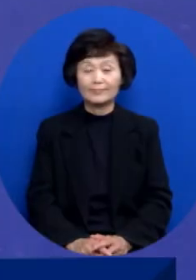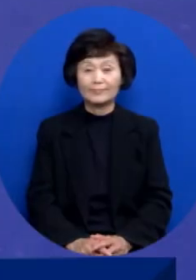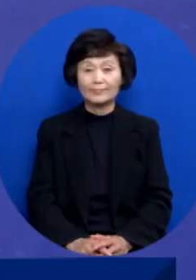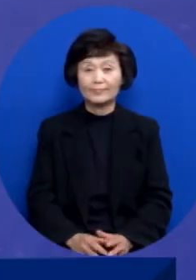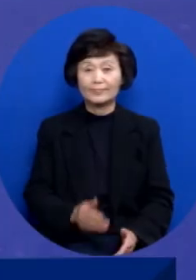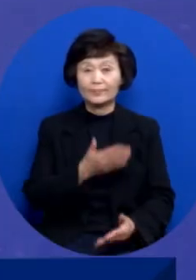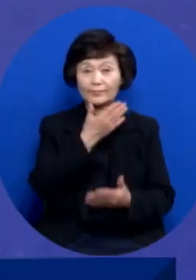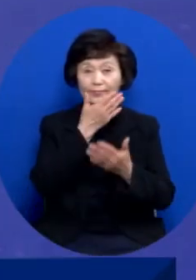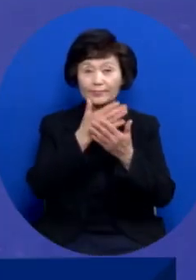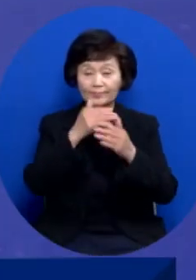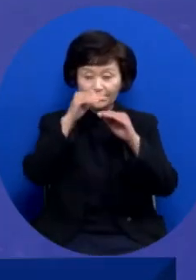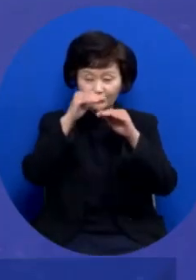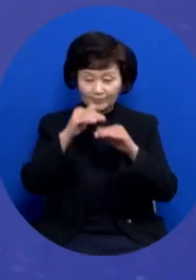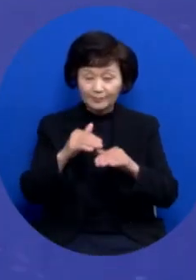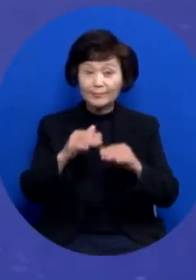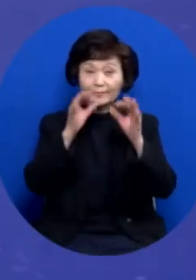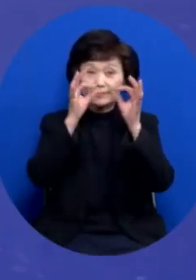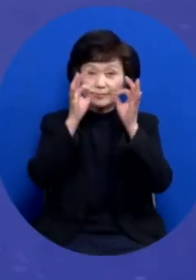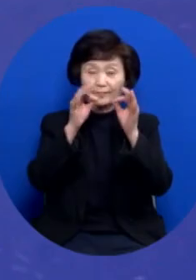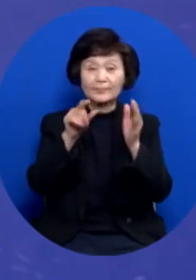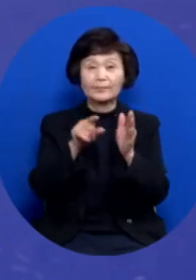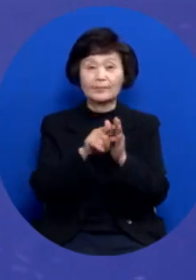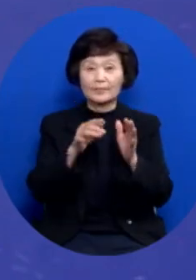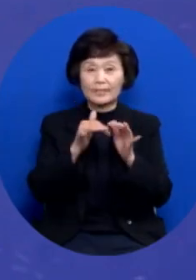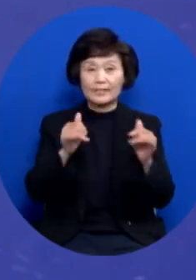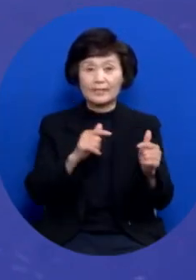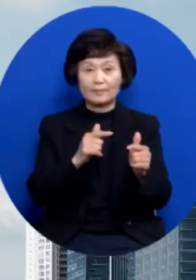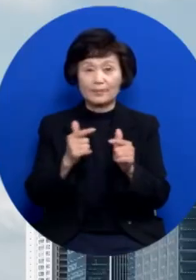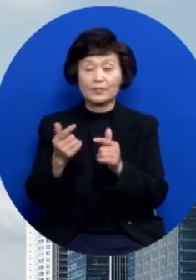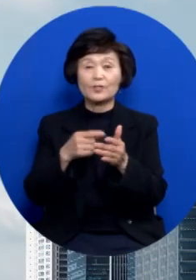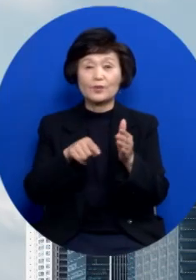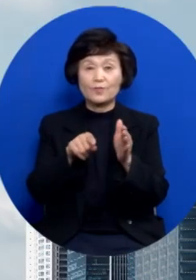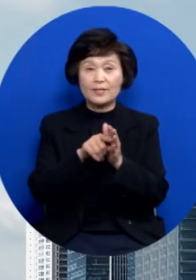주요 이슈를 살펴보는 소셜 브리핑 크리스천 위안 세상 복입니다.